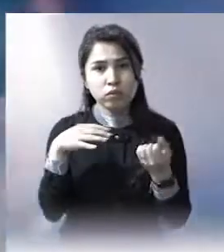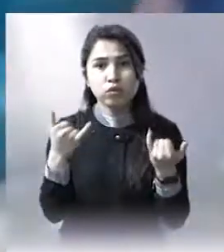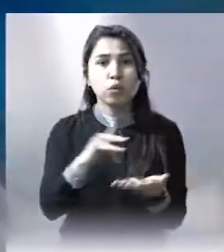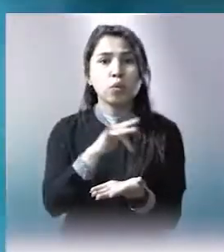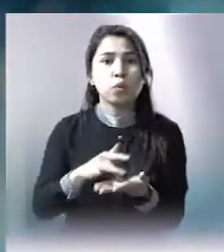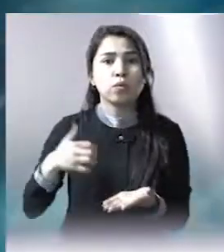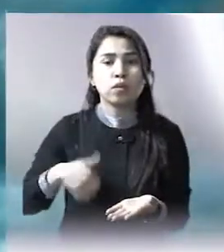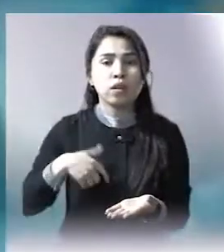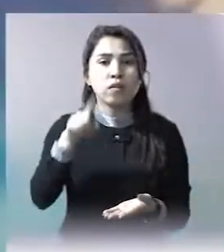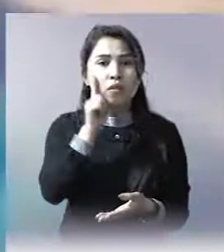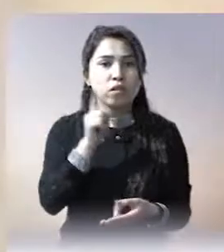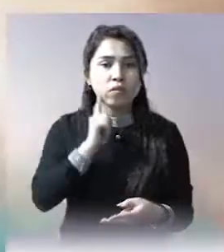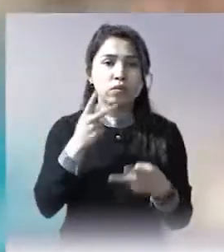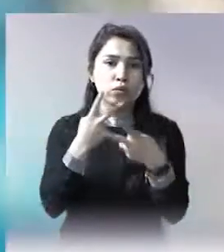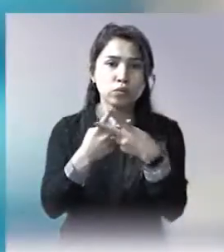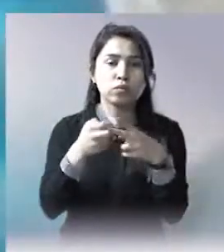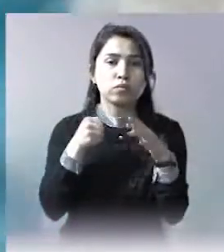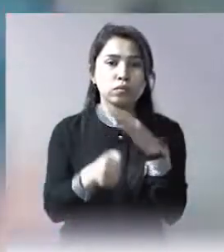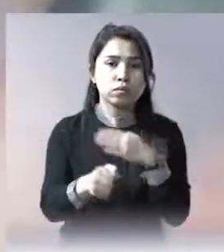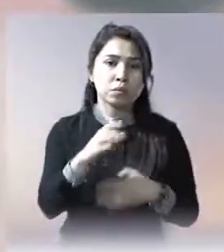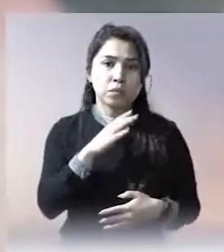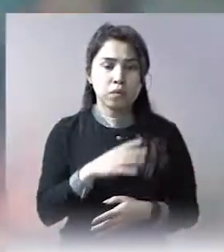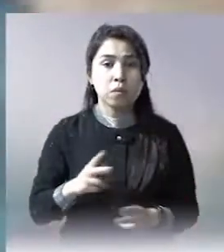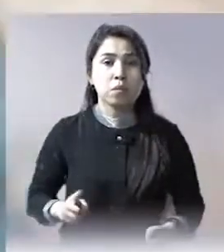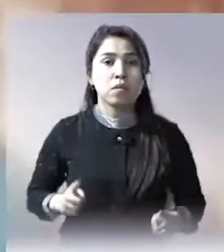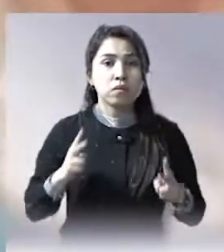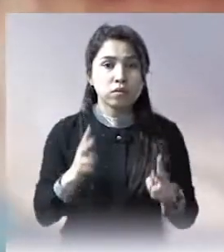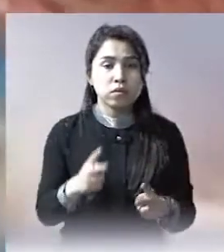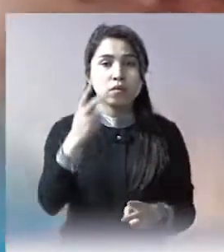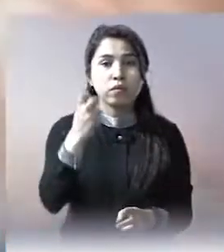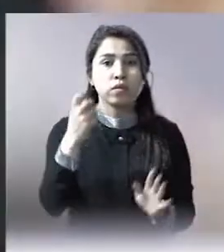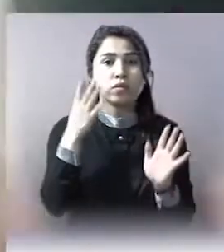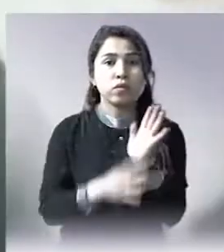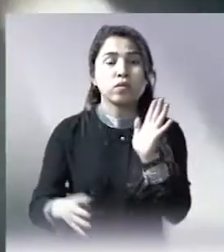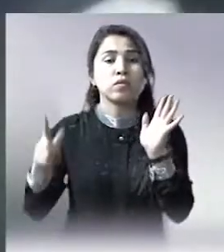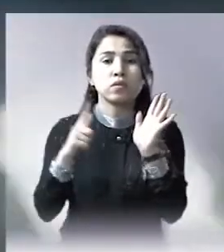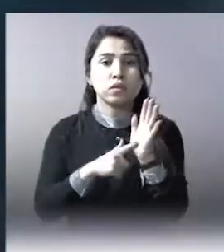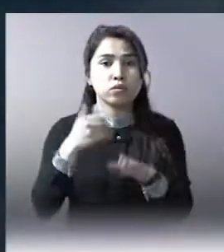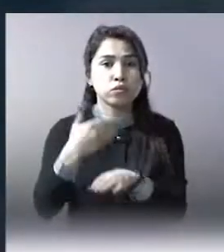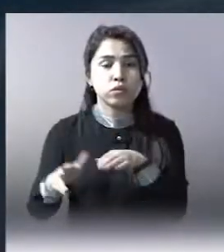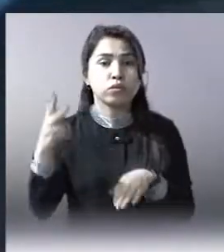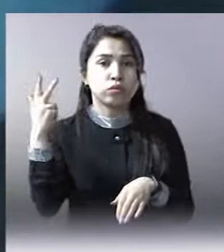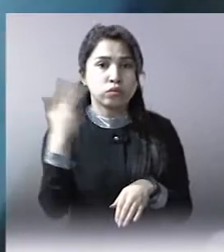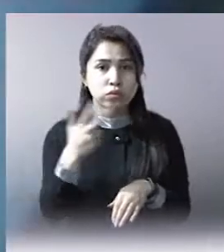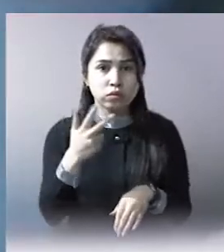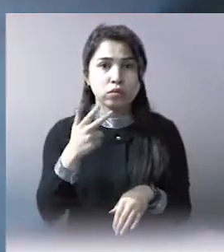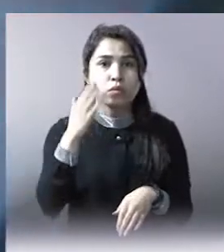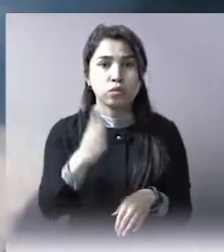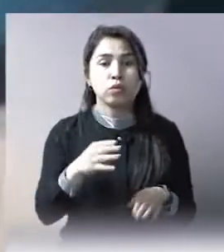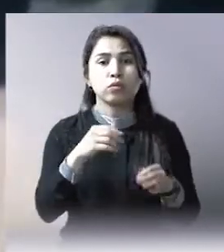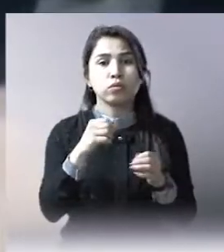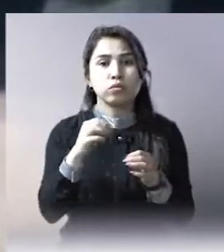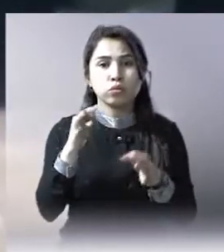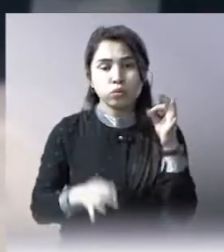ол Тараздағы уақытша ұстау изоляторына қамақ қалынды. Енді қылмыстық кодекстің 297 бабы 3-ші бөлігіне сәйкес